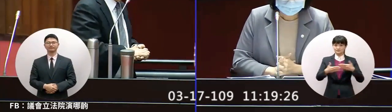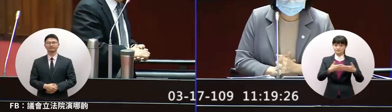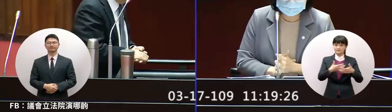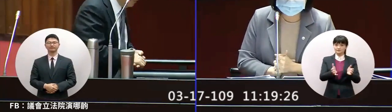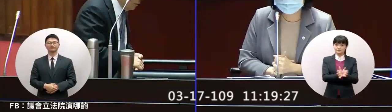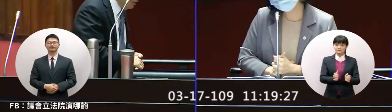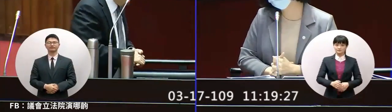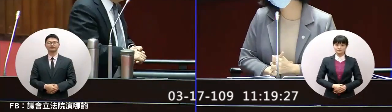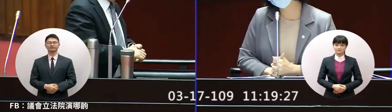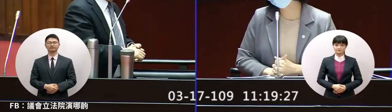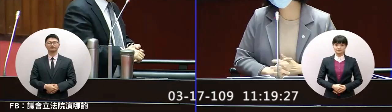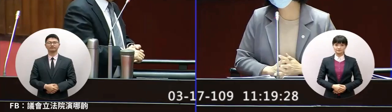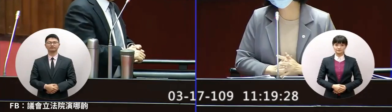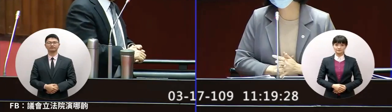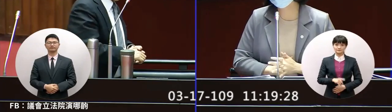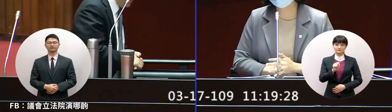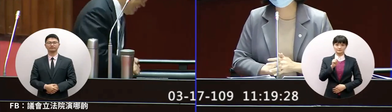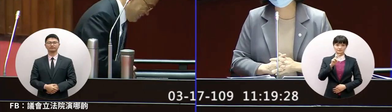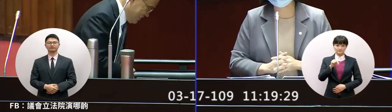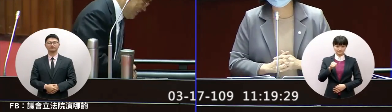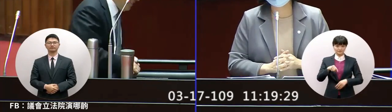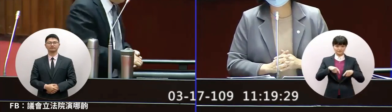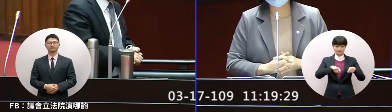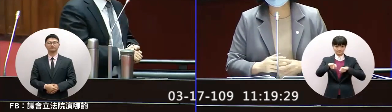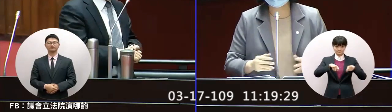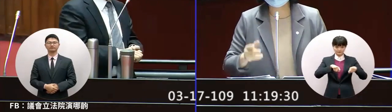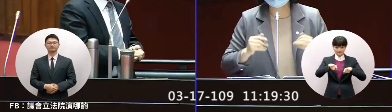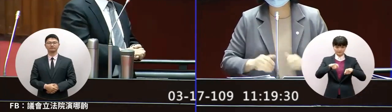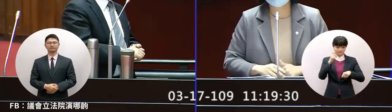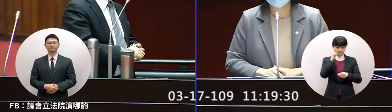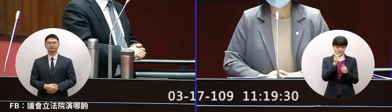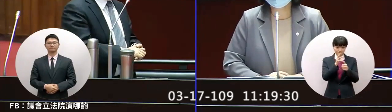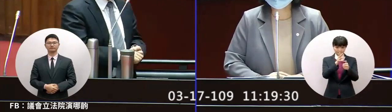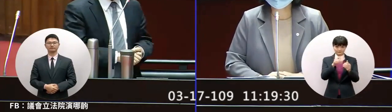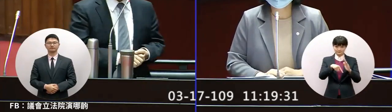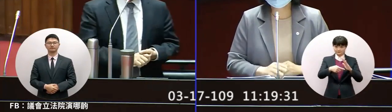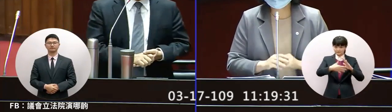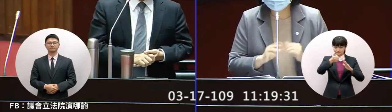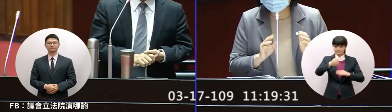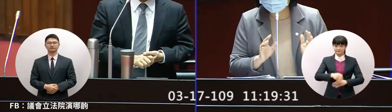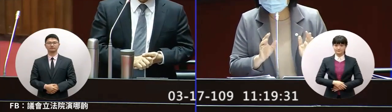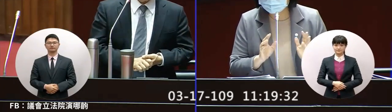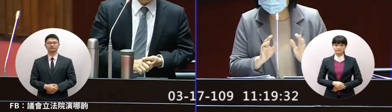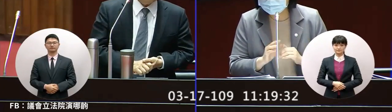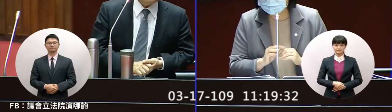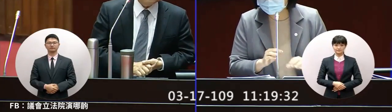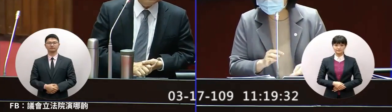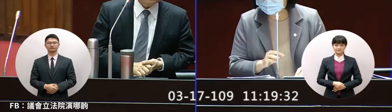哦，TNCAP 的计划和规划来就教育院长？一定